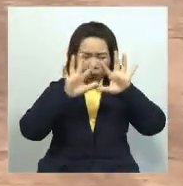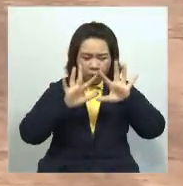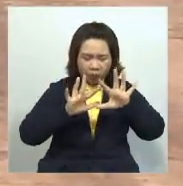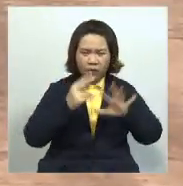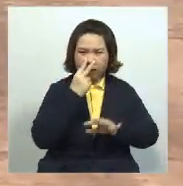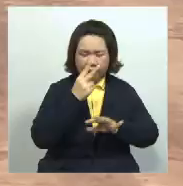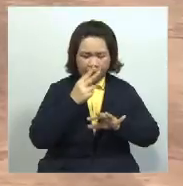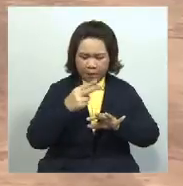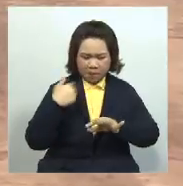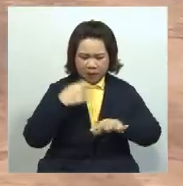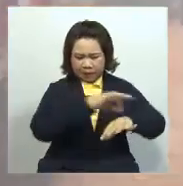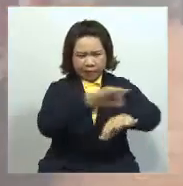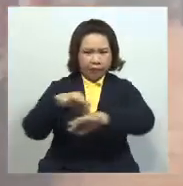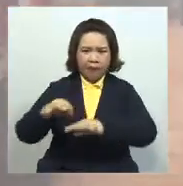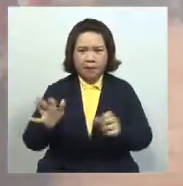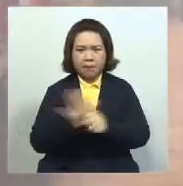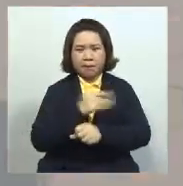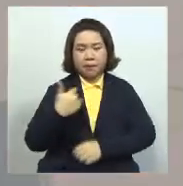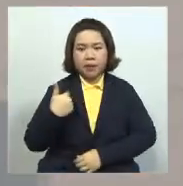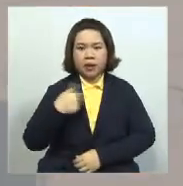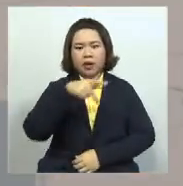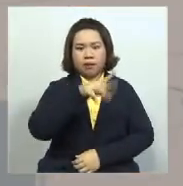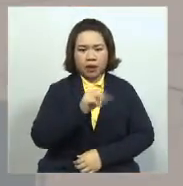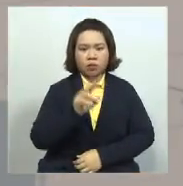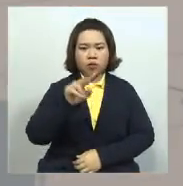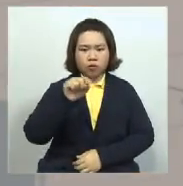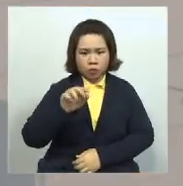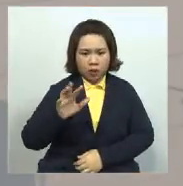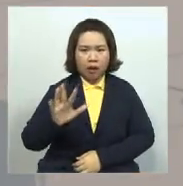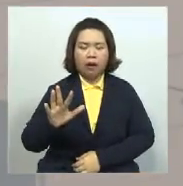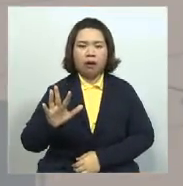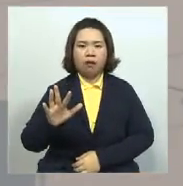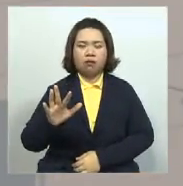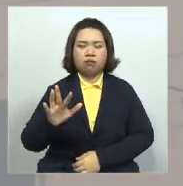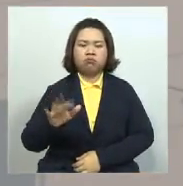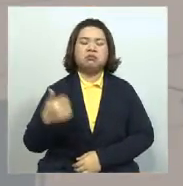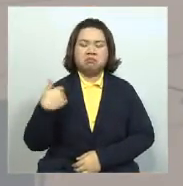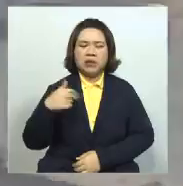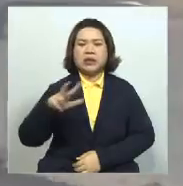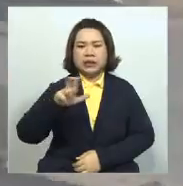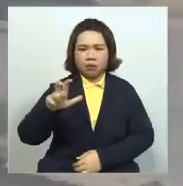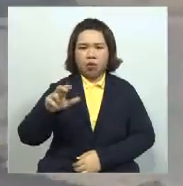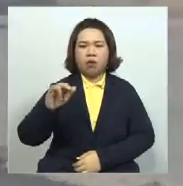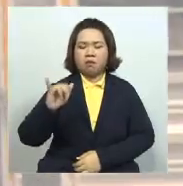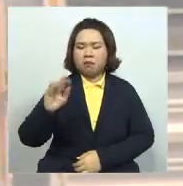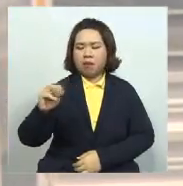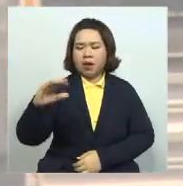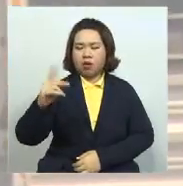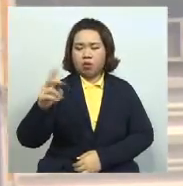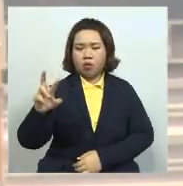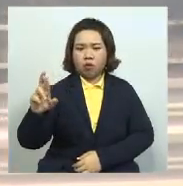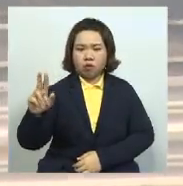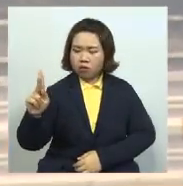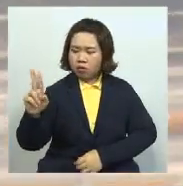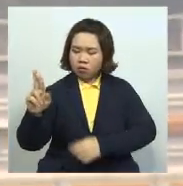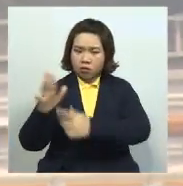เป็นวงกว้างค่าฝุ่นละอองขนาดเล็ก PM 2.5 เฉลี่ยแล้วเนี่ยไม่ต่ำกว่า300ไมโครกรัมต่อลูกบาศก์เมตรทัศ